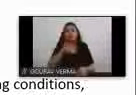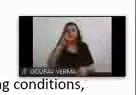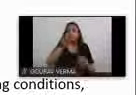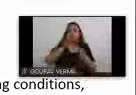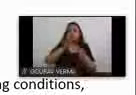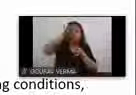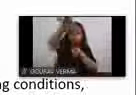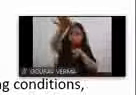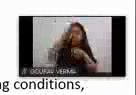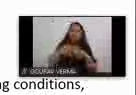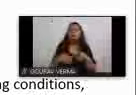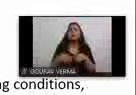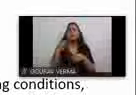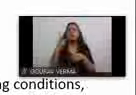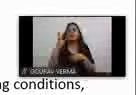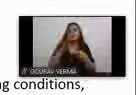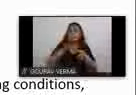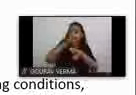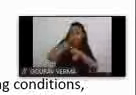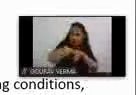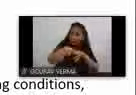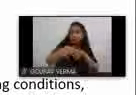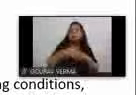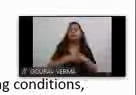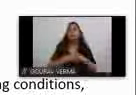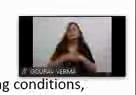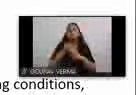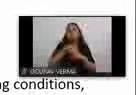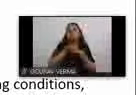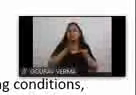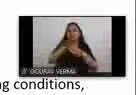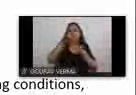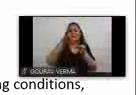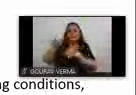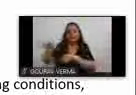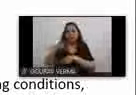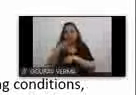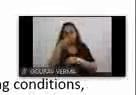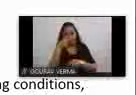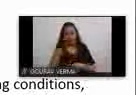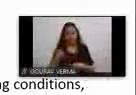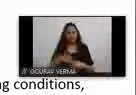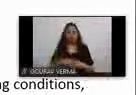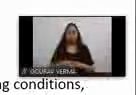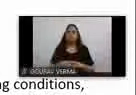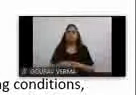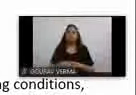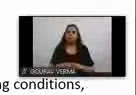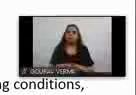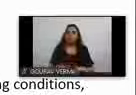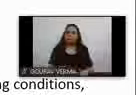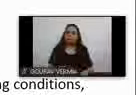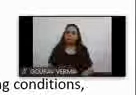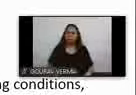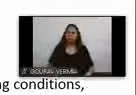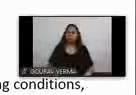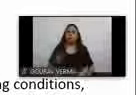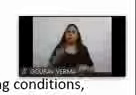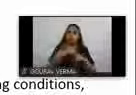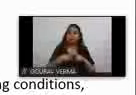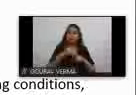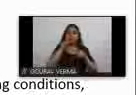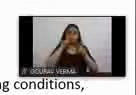से उसका डिस्टेंस मेजर करते हैं. फील्ड ऑफ विजन जो है, जो साइड से या सेंट्रल से जो देख सकते हैं,